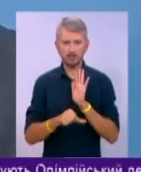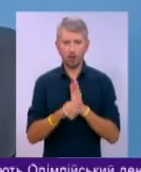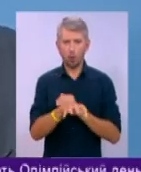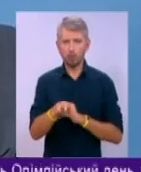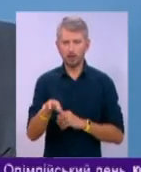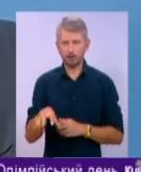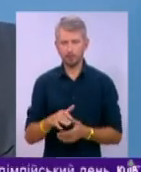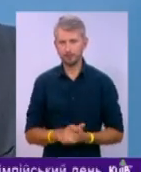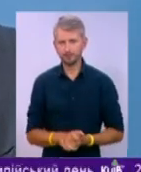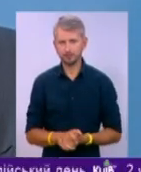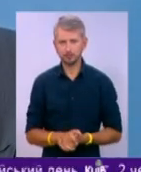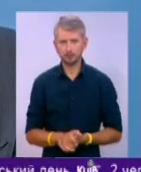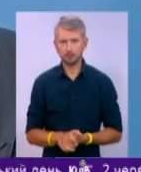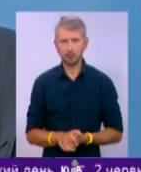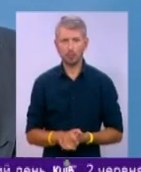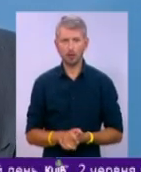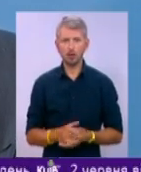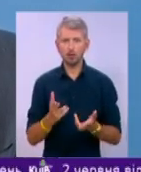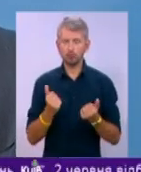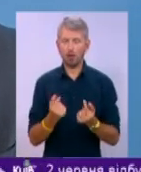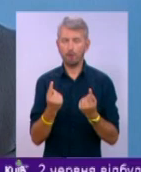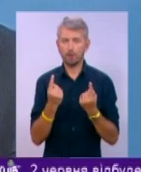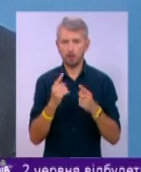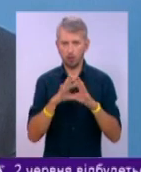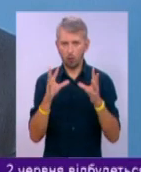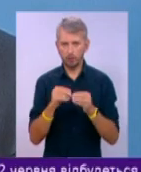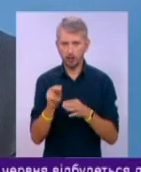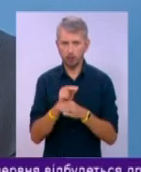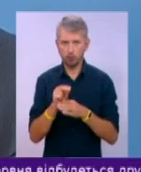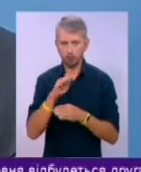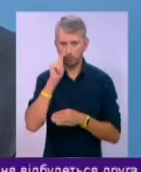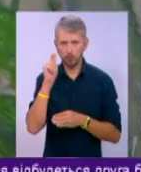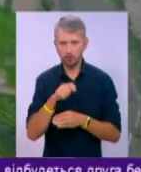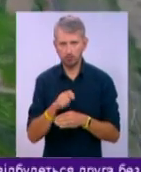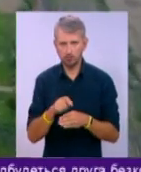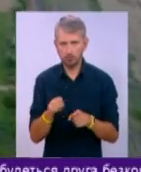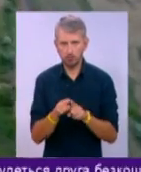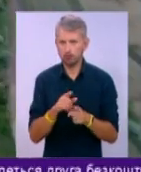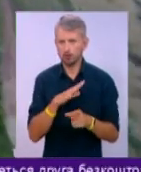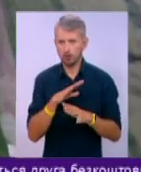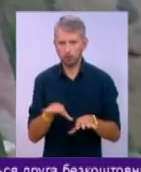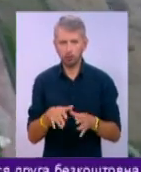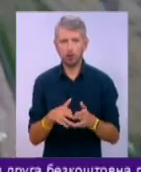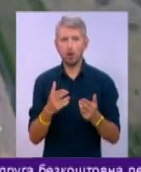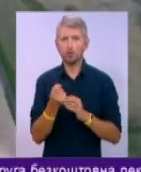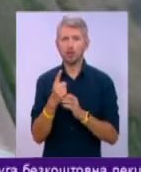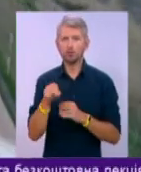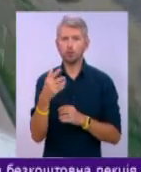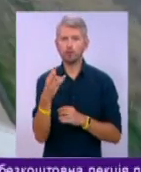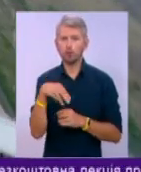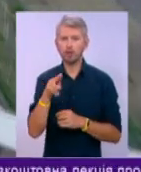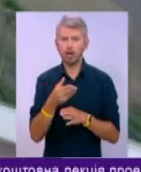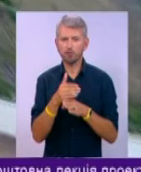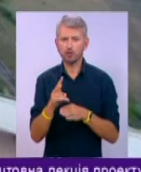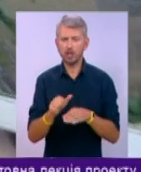об'єктів. Так великого обсягу ремонту в Україні ще не було. До речі, 11,5 мільярдів